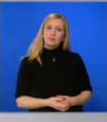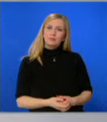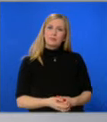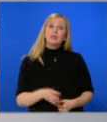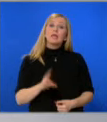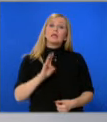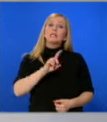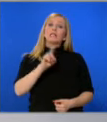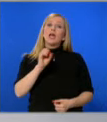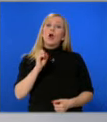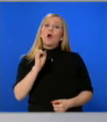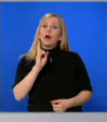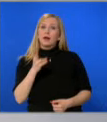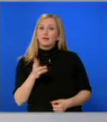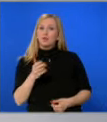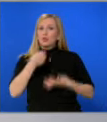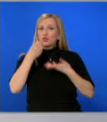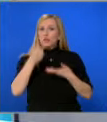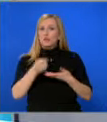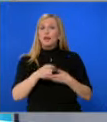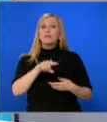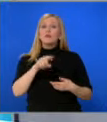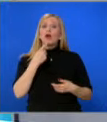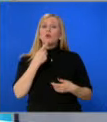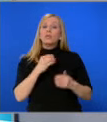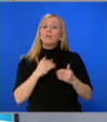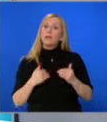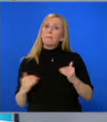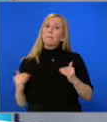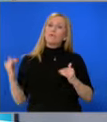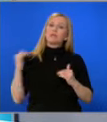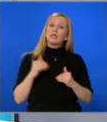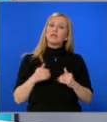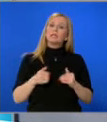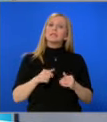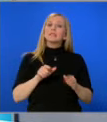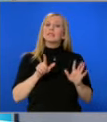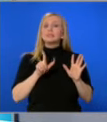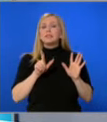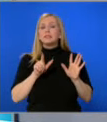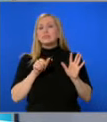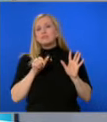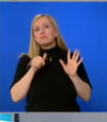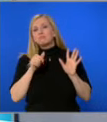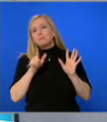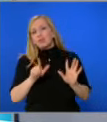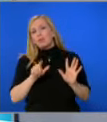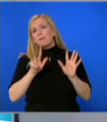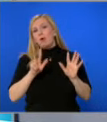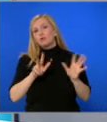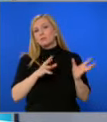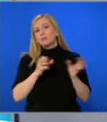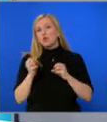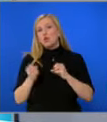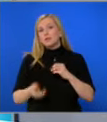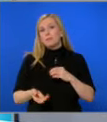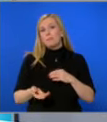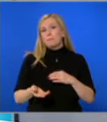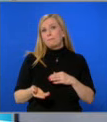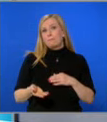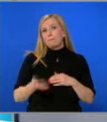НЗОК, бюджета за НЗОК. Всяка година ние повишаваме с 700-800 милиона бюджета на НЗОК. Тази година е над 8